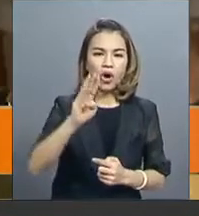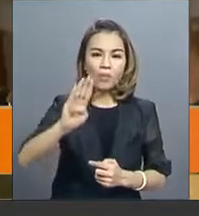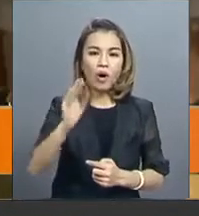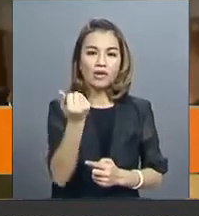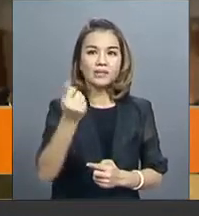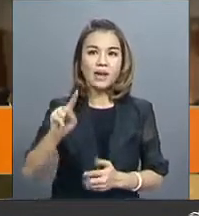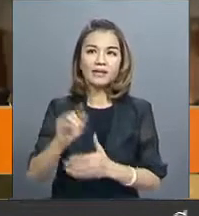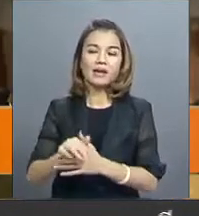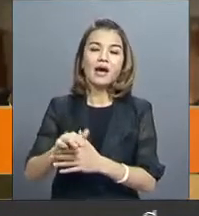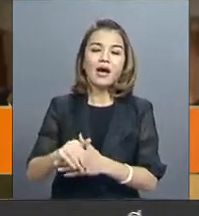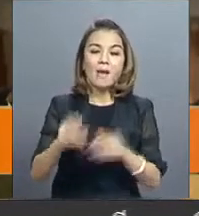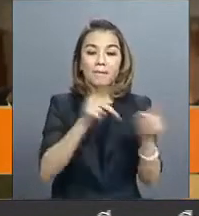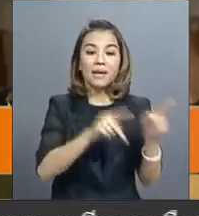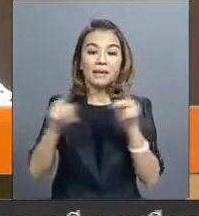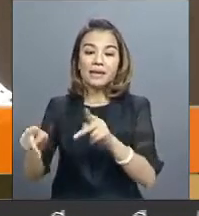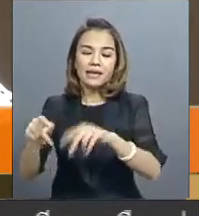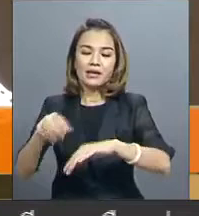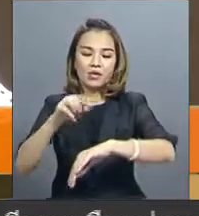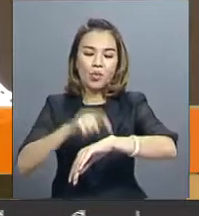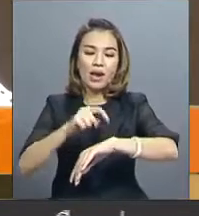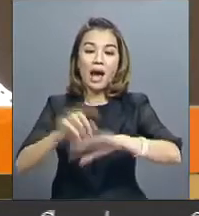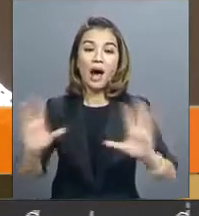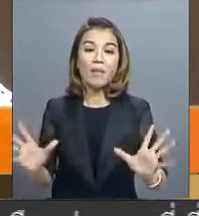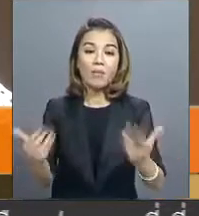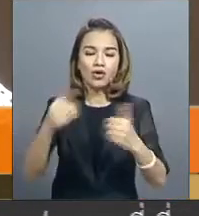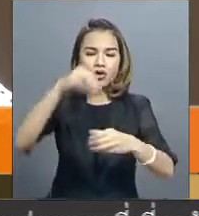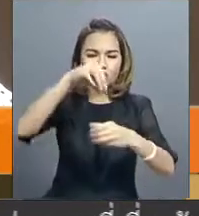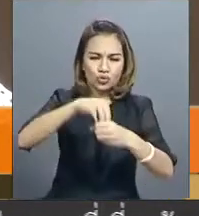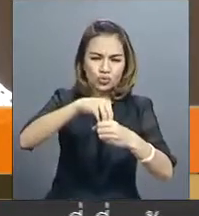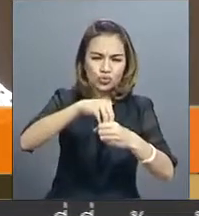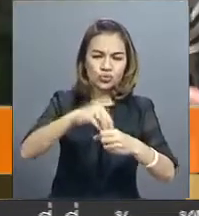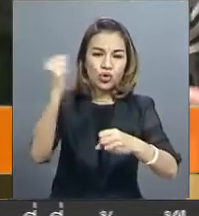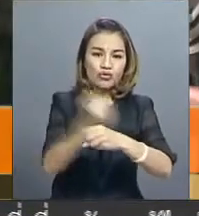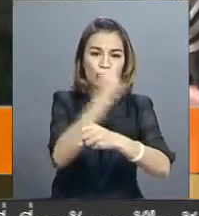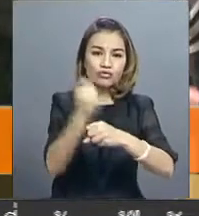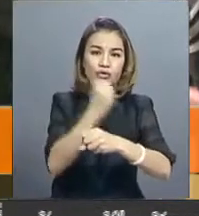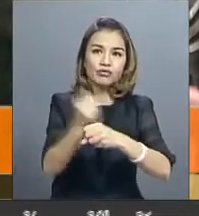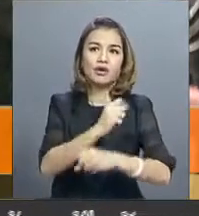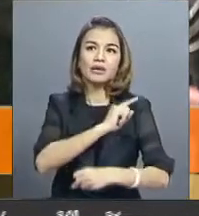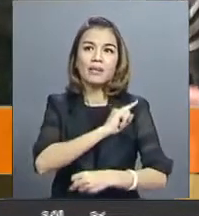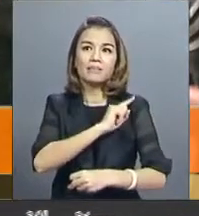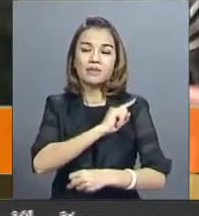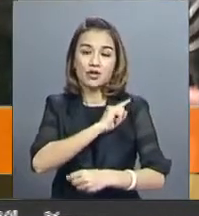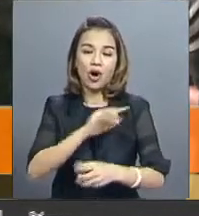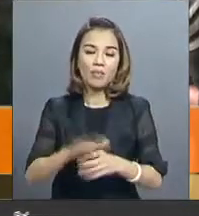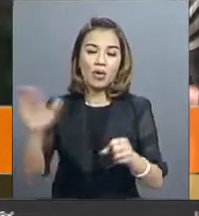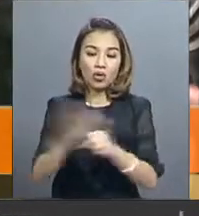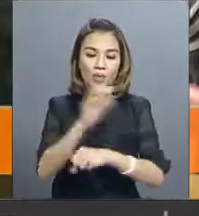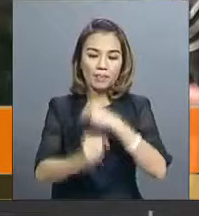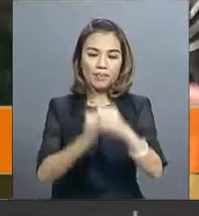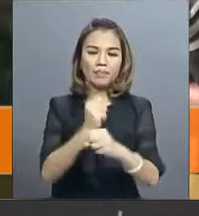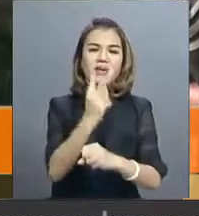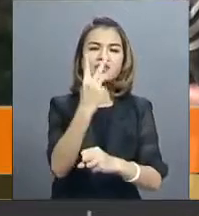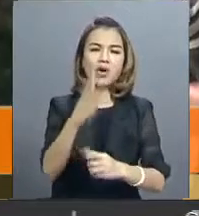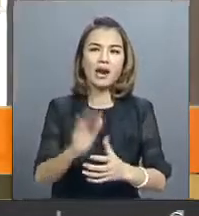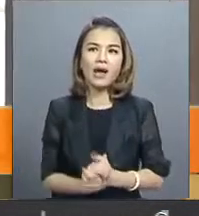งชัยเฉลิมพลหลังจากที่พวกเขาได้เข้ามารับใช้ชาติและทำหน้าที่ของลูกผู้ชายอย่างสมบูรณ์นาน2ปี